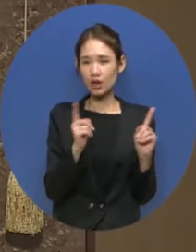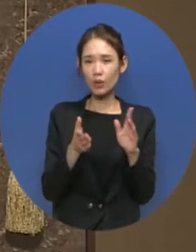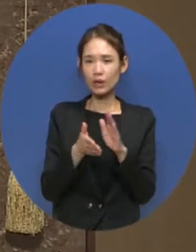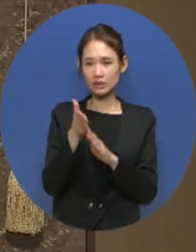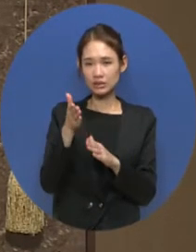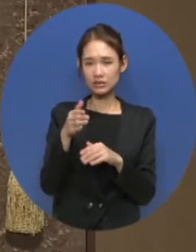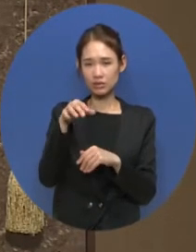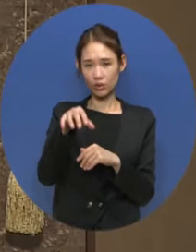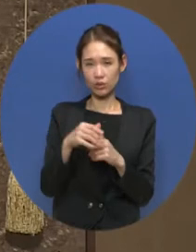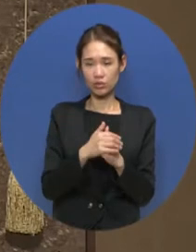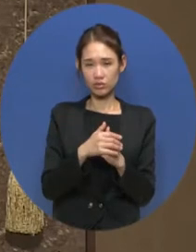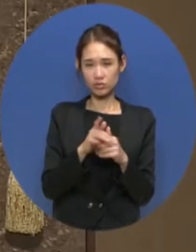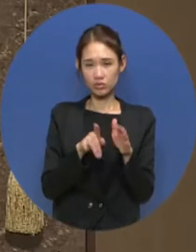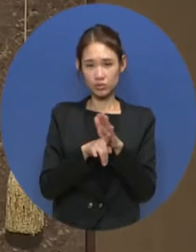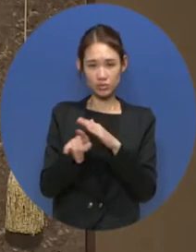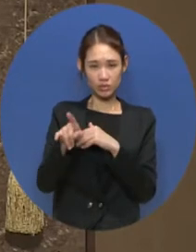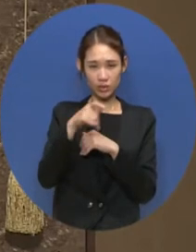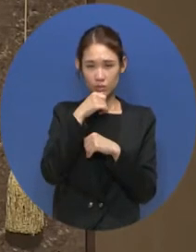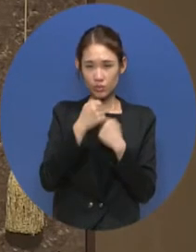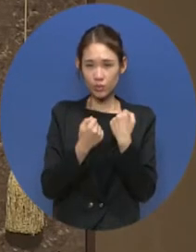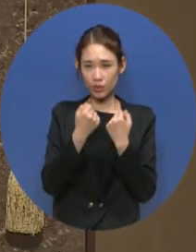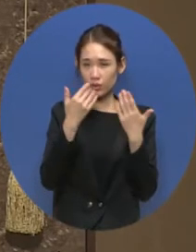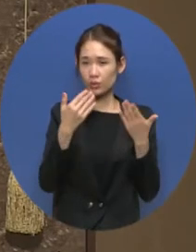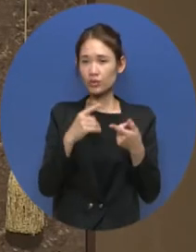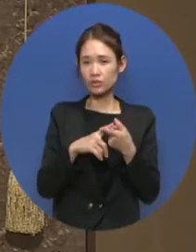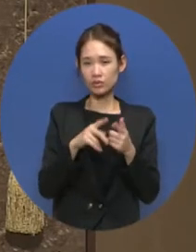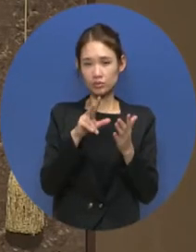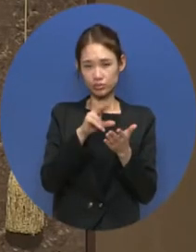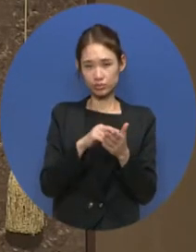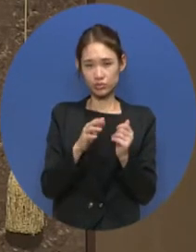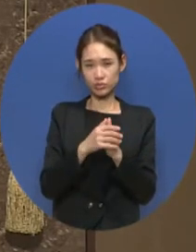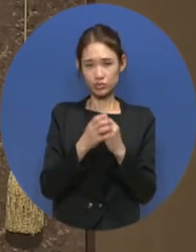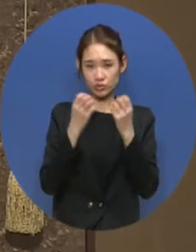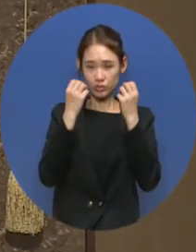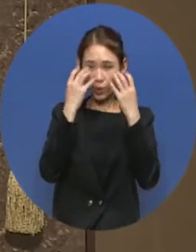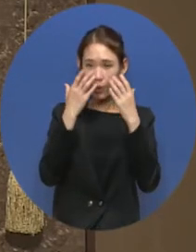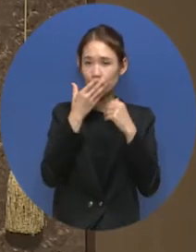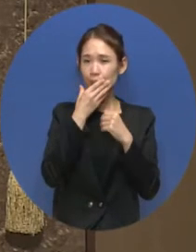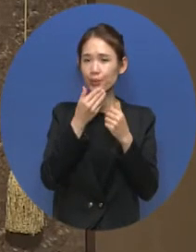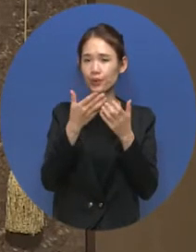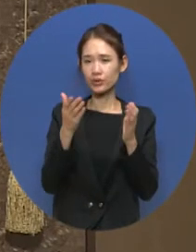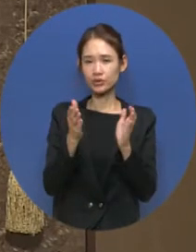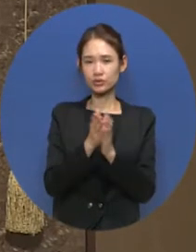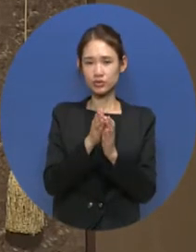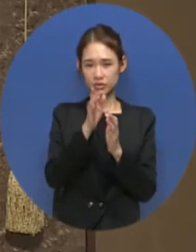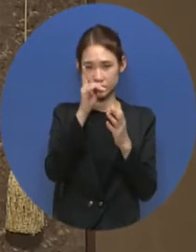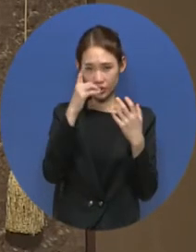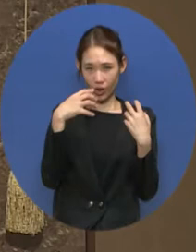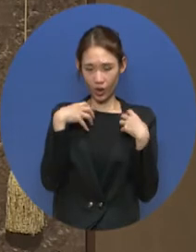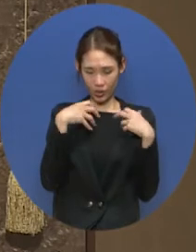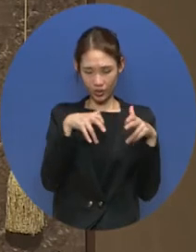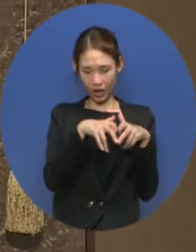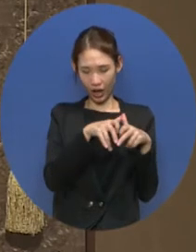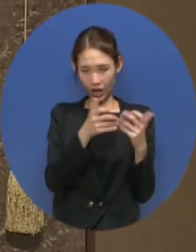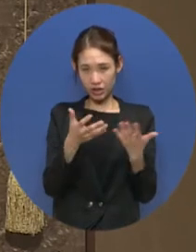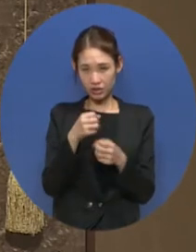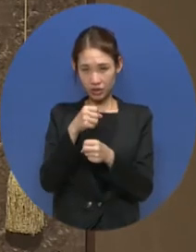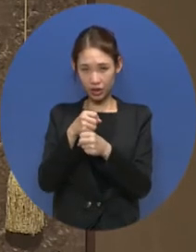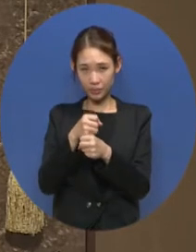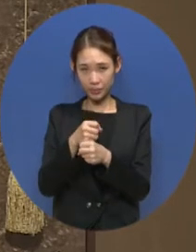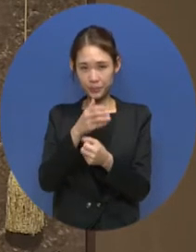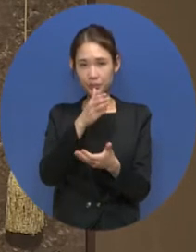직업재활시설의 입장에서는 앞서 말씀드린 그런 문제들. 그래서 새로 이제 복지부가 장애인 일자리를 창출하기보다는